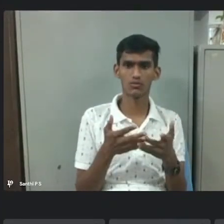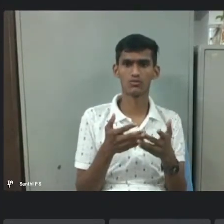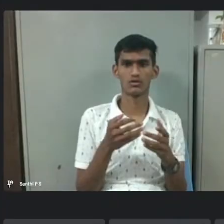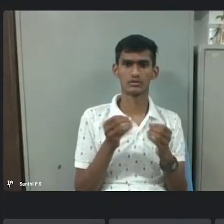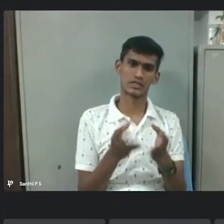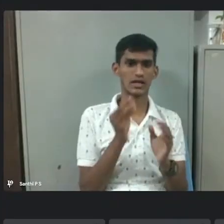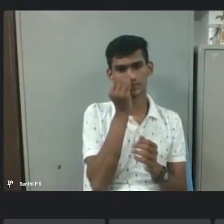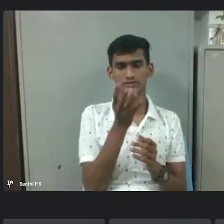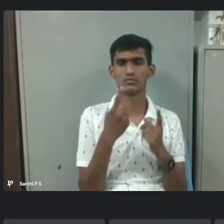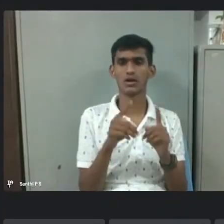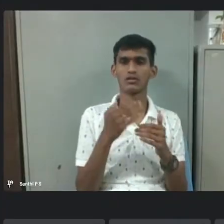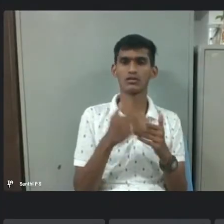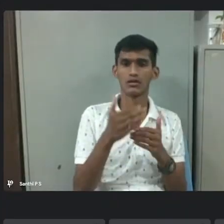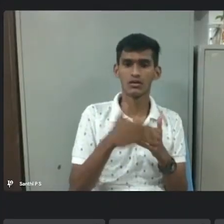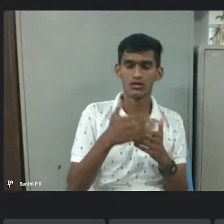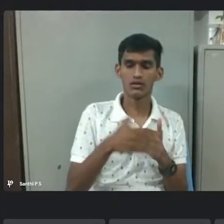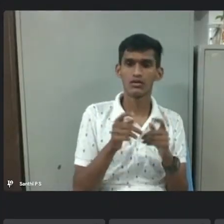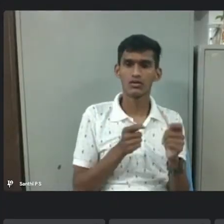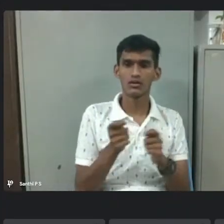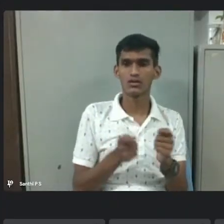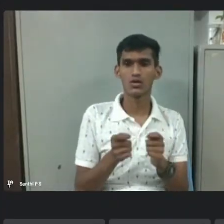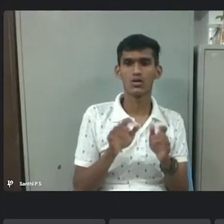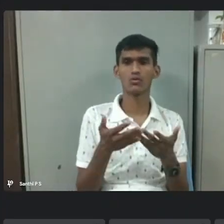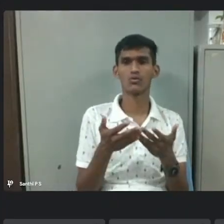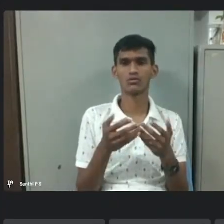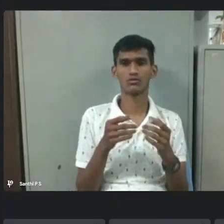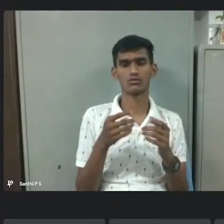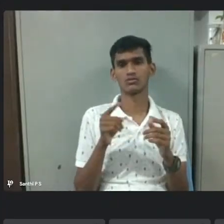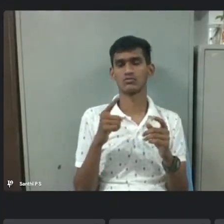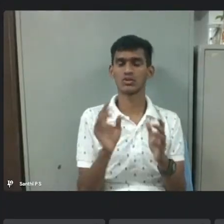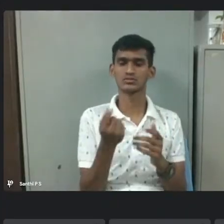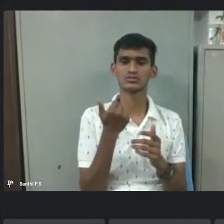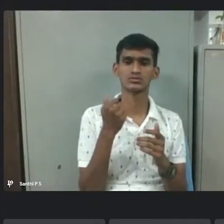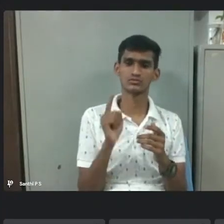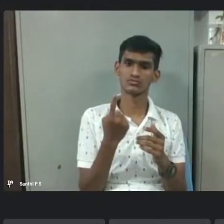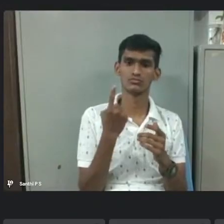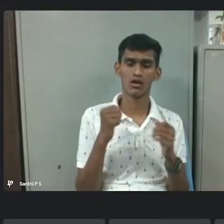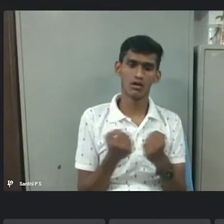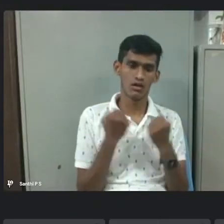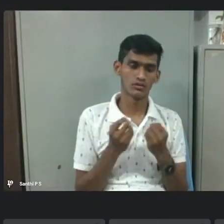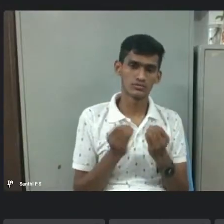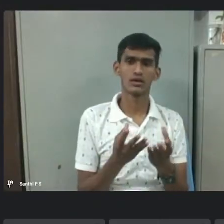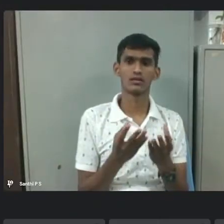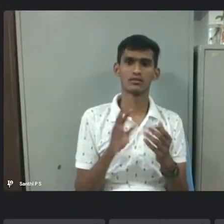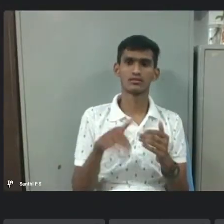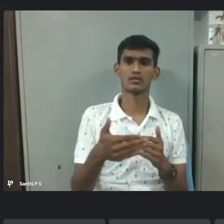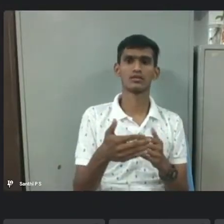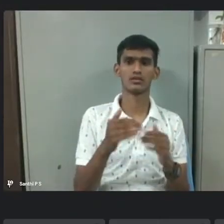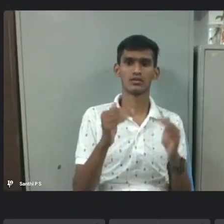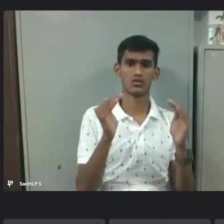പോകാനുള്ള ബുദ്ധിമുട്ടുകളാണ്. എല്ലാവരും ഒരു ആവേശത്തോടു കൂടി തുടങ്ങുന്ന പലരെയും കണ്ടിട്ടുണ്ട്. പക്ഷെ കുറച്ച് നാൾ കഴിഞ്ഞ് കുറെ വീടുകൾ ഉണ്ടാക്കി